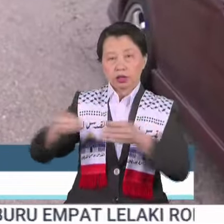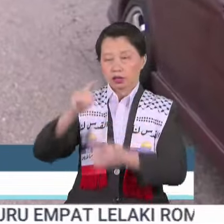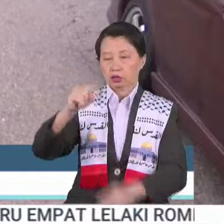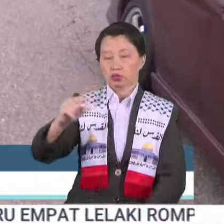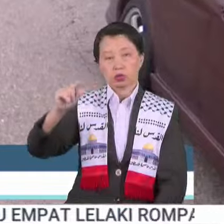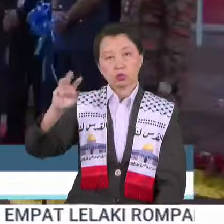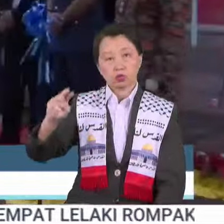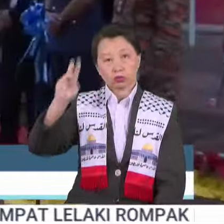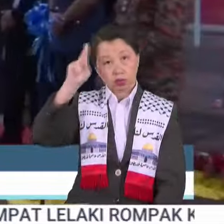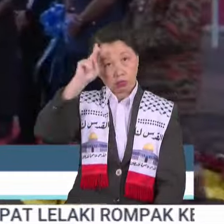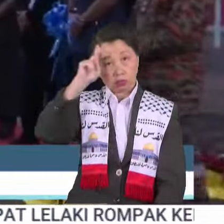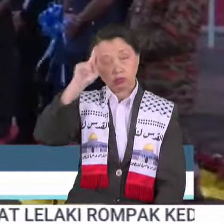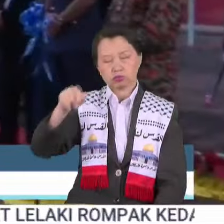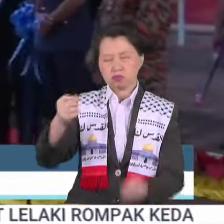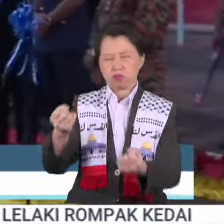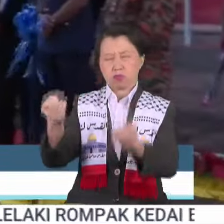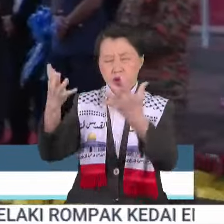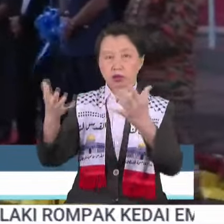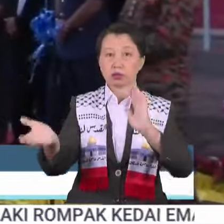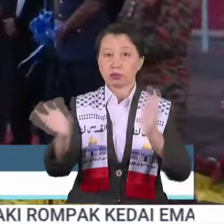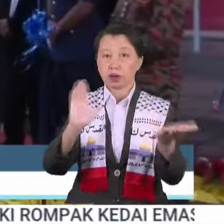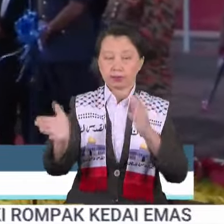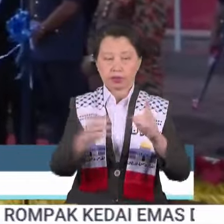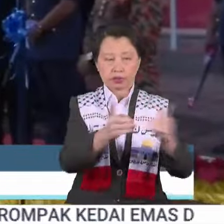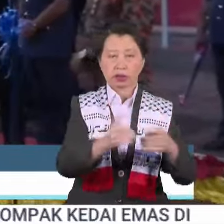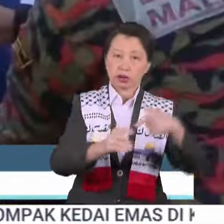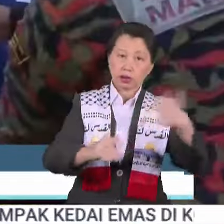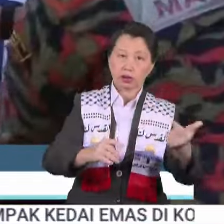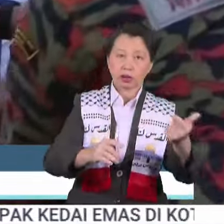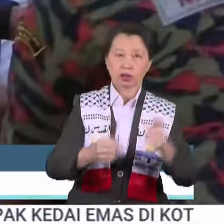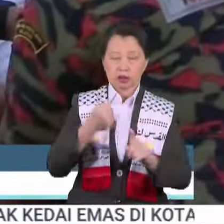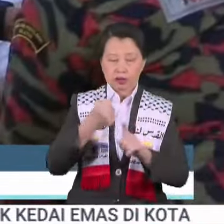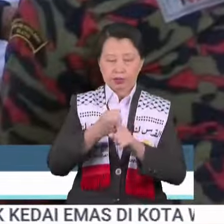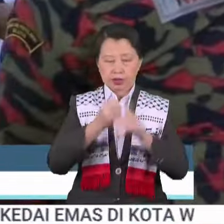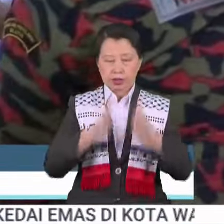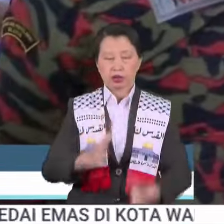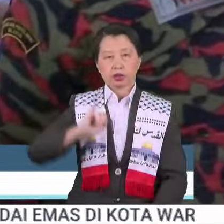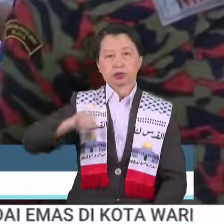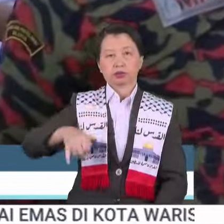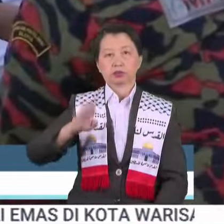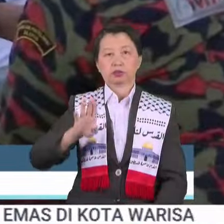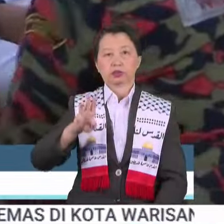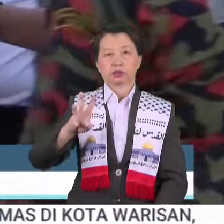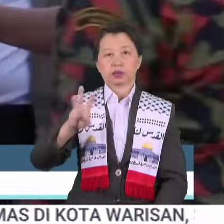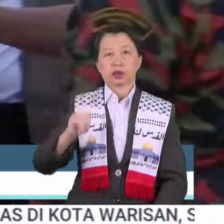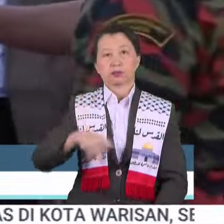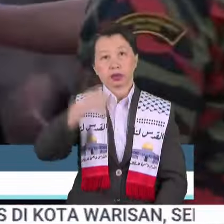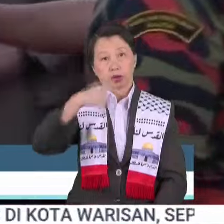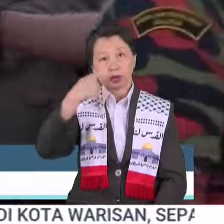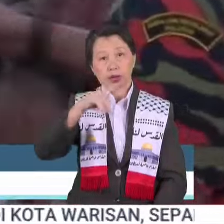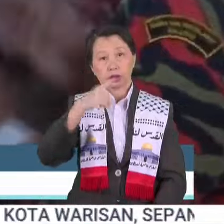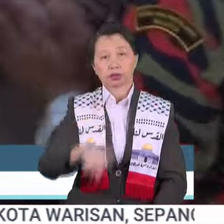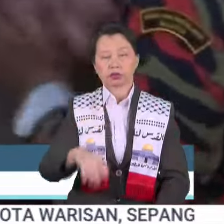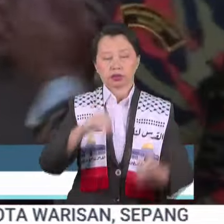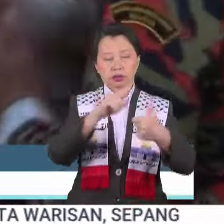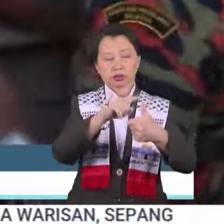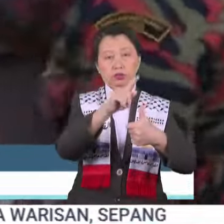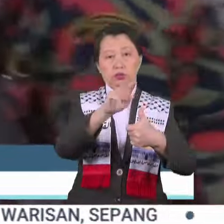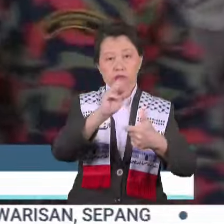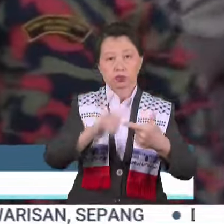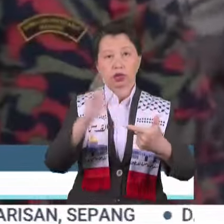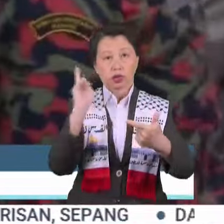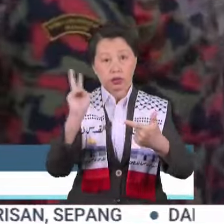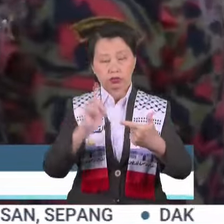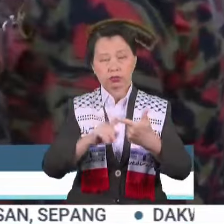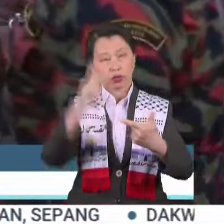Musang, iaitu terbanyak berbanding daerah lain. Pengarah JBPM Kelantan Zainal Madasin berkata, selain Gua Musang, daerah